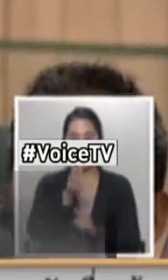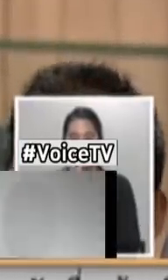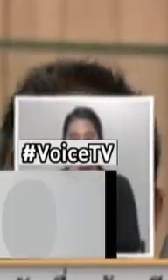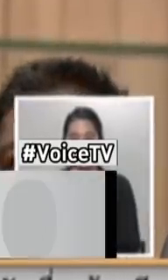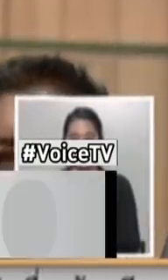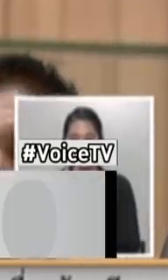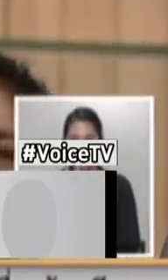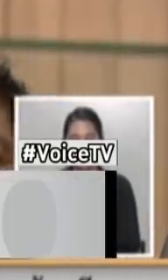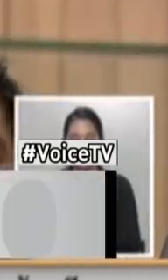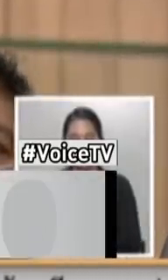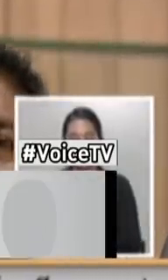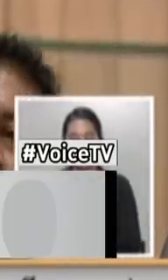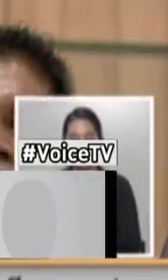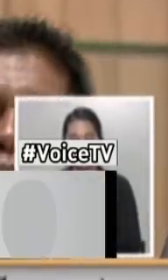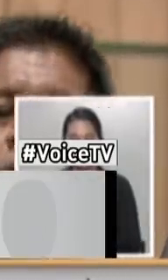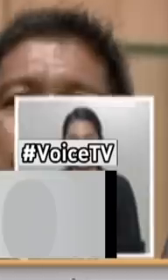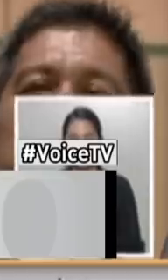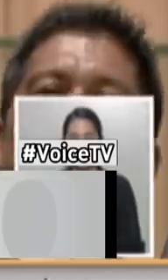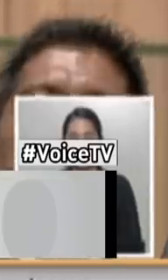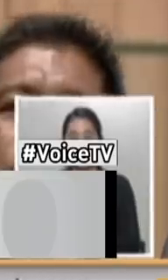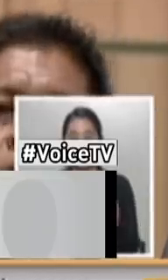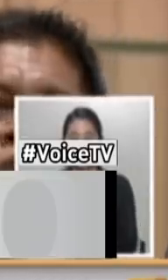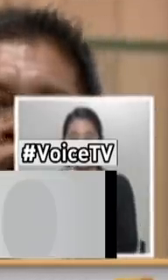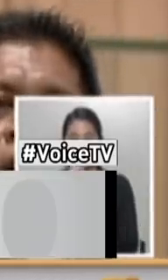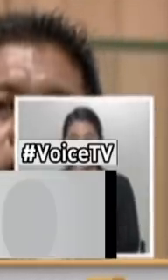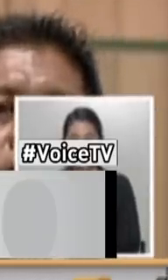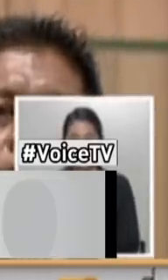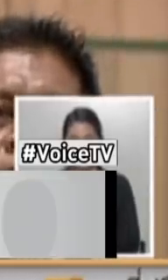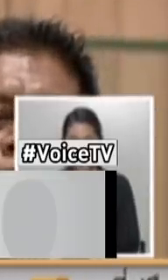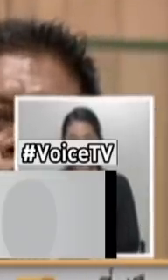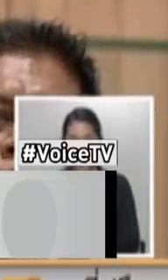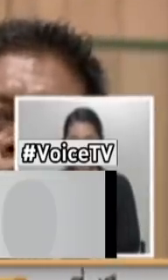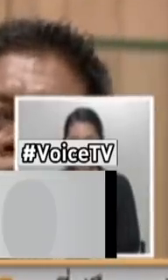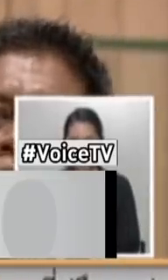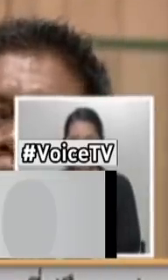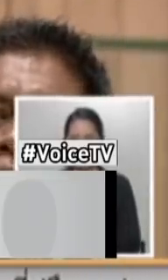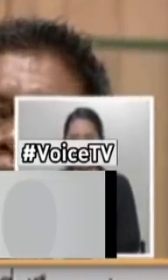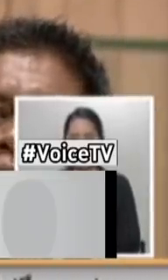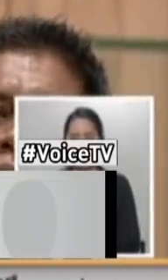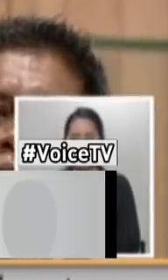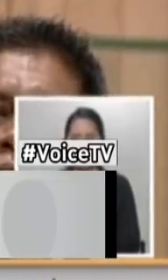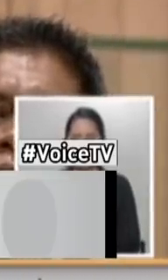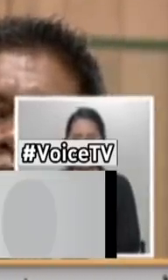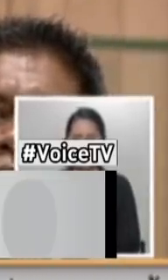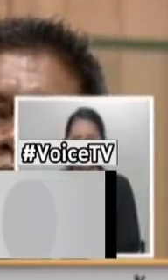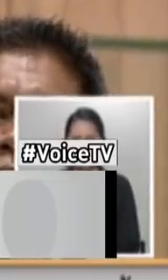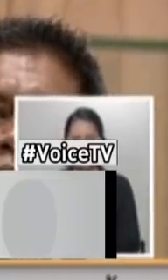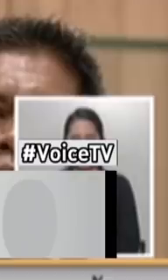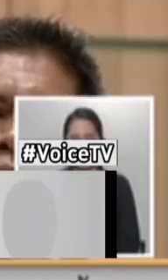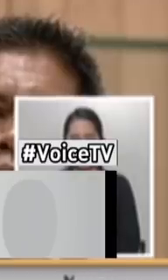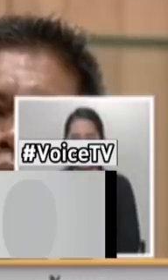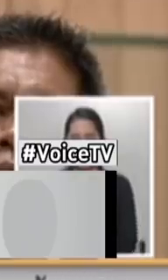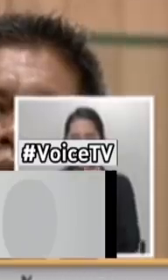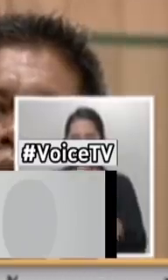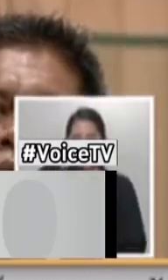ปรายบอกว่าเอาคำสั่งศาลมานี่ครับศาลไหนครับศาลประเทศไทยหรือศา